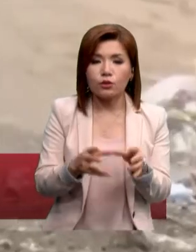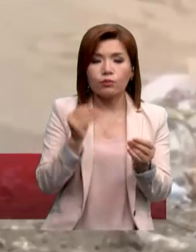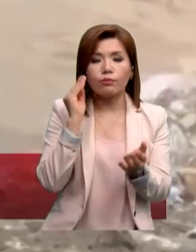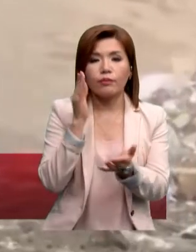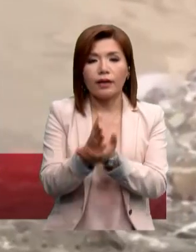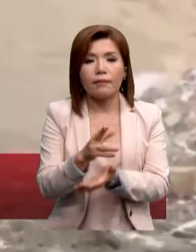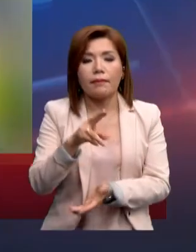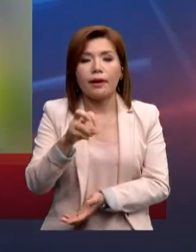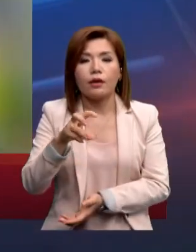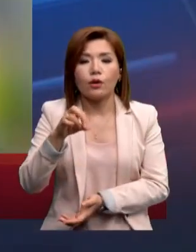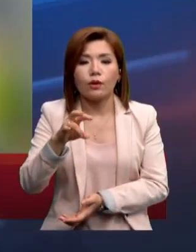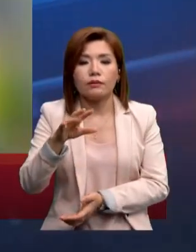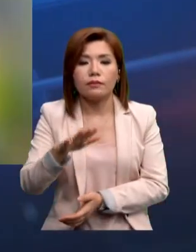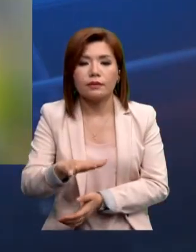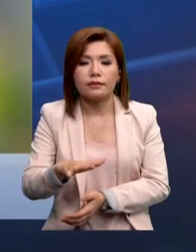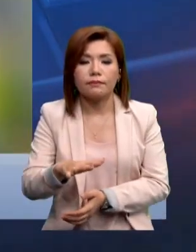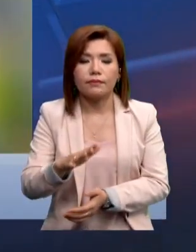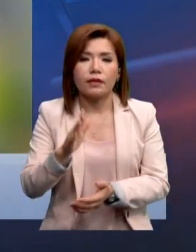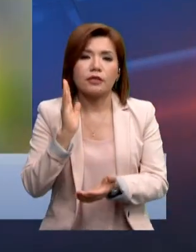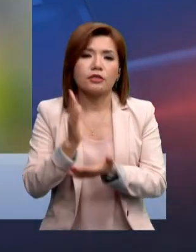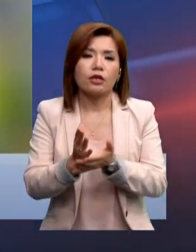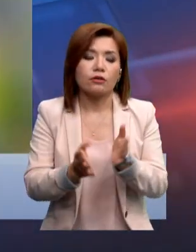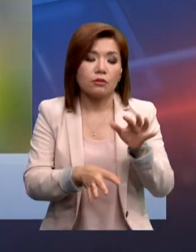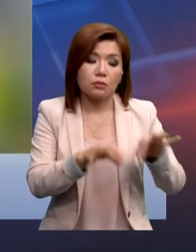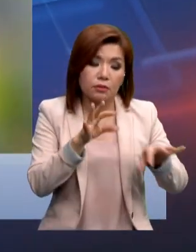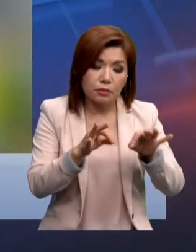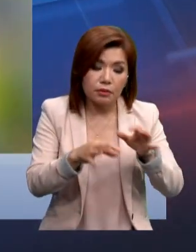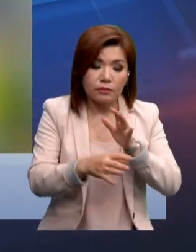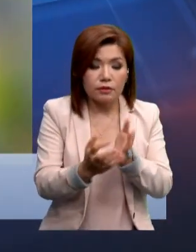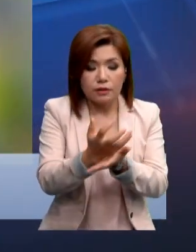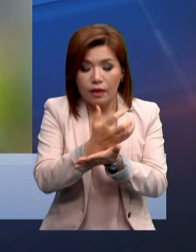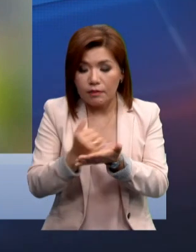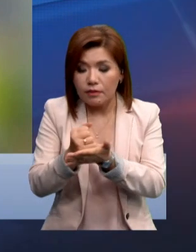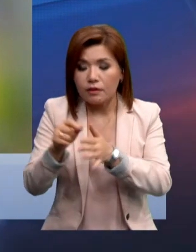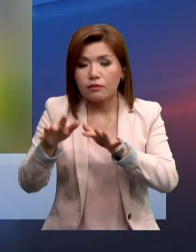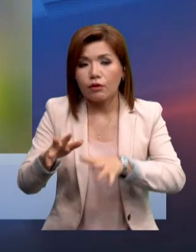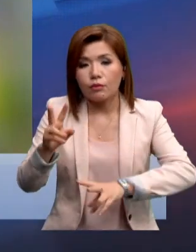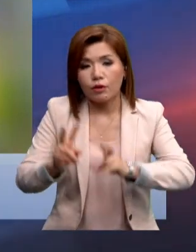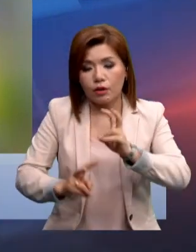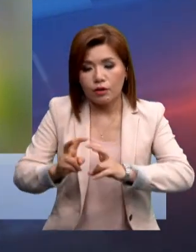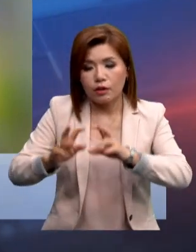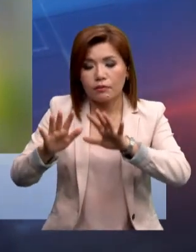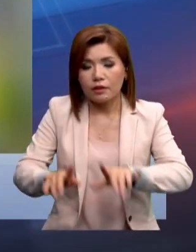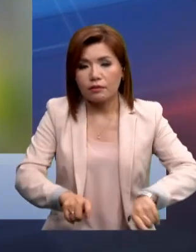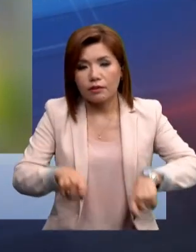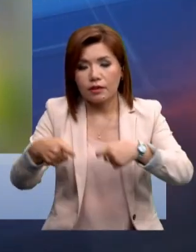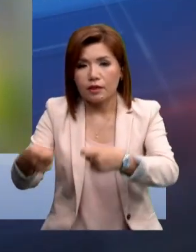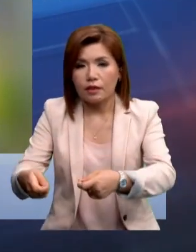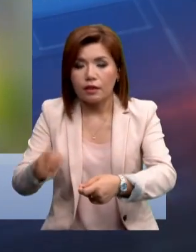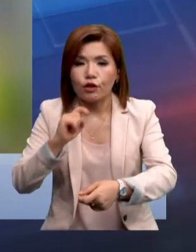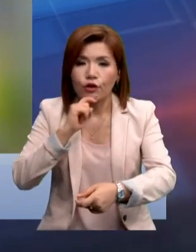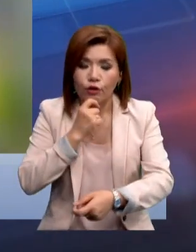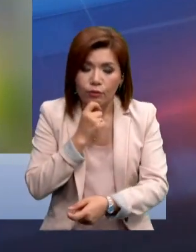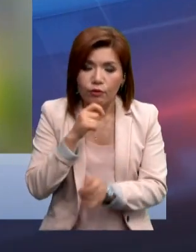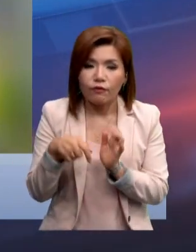на полигонах. Там же сразу сортируют, там же сразу стоят производства, которые будут перерабатывать. Во-первых, мы экономим